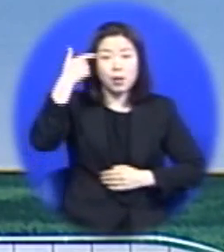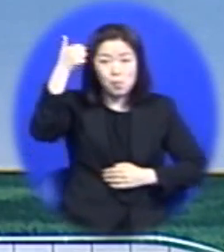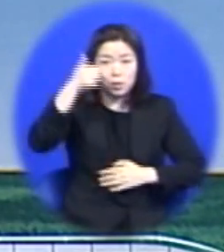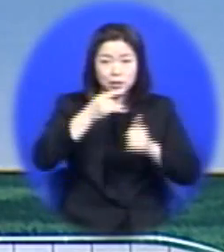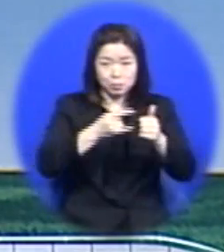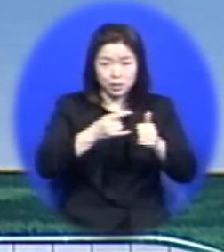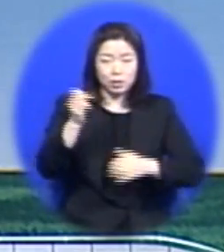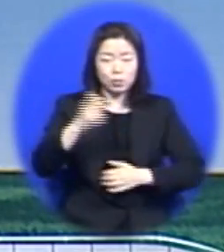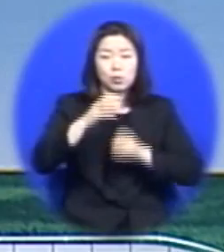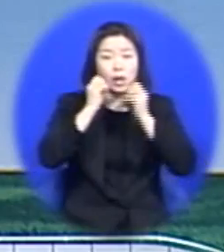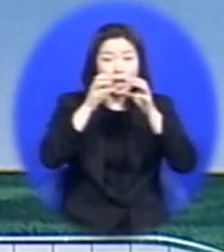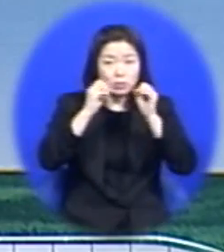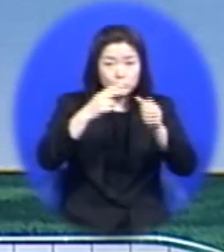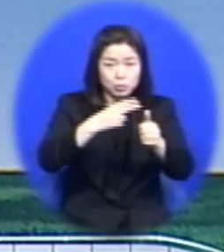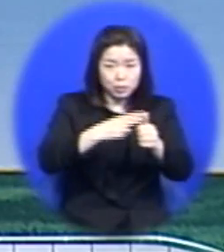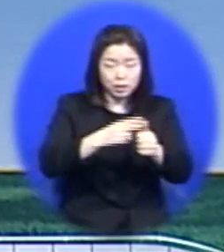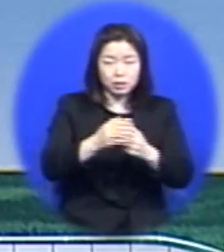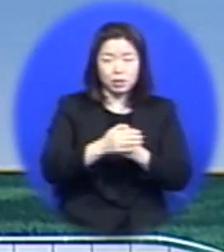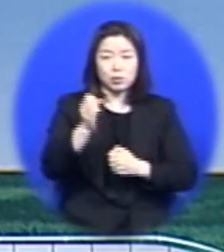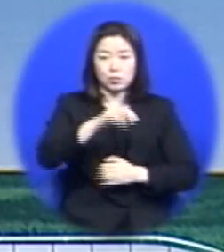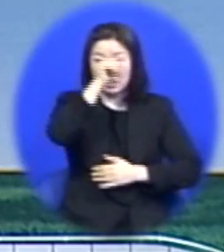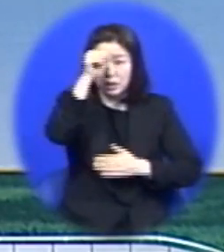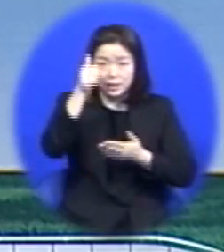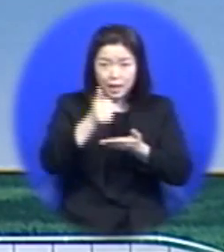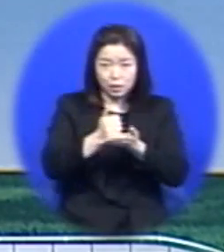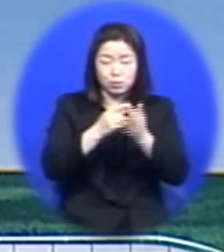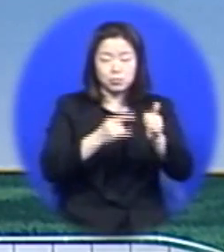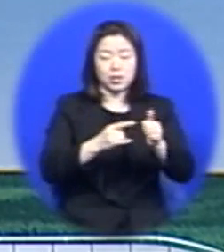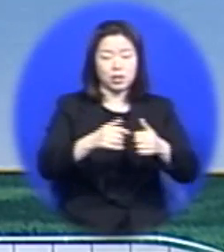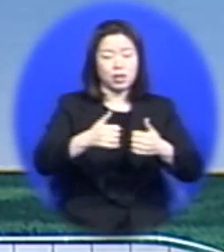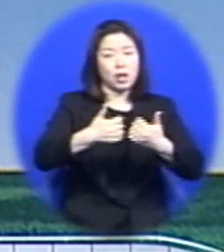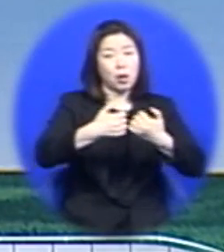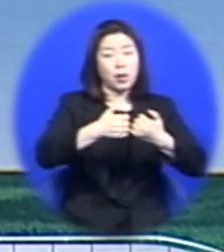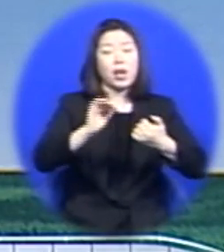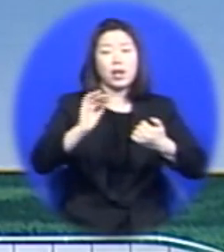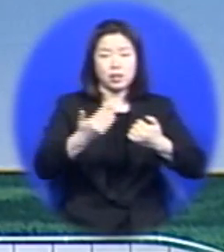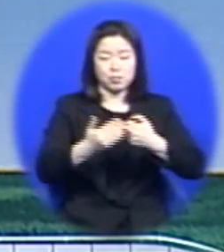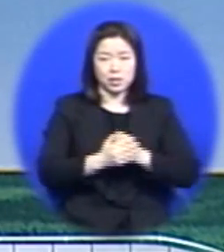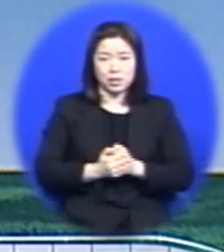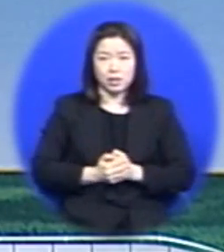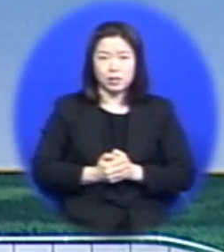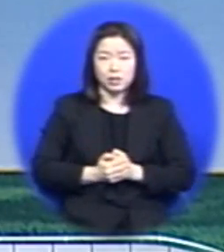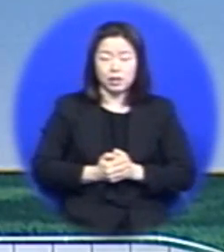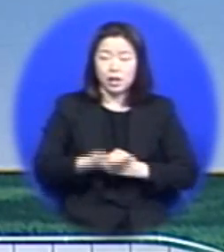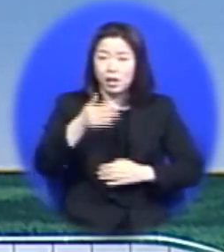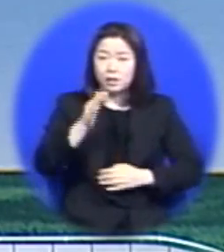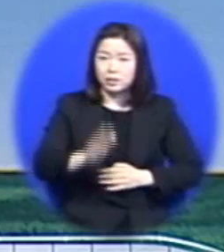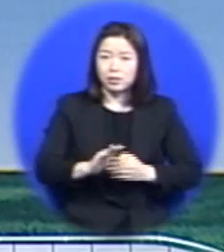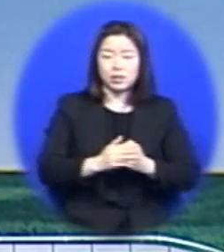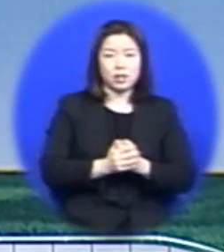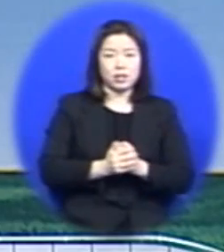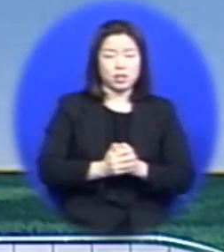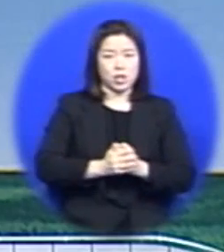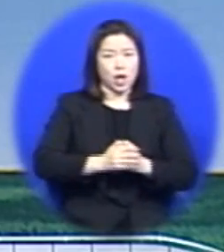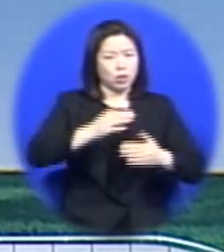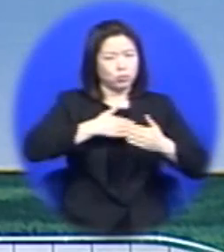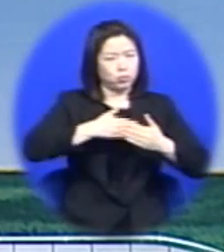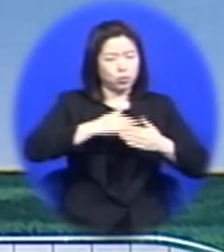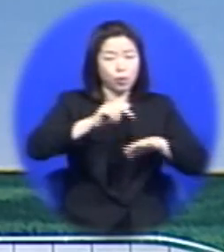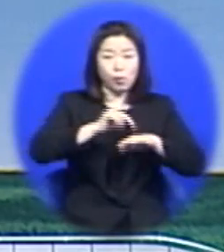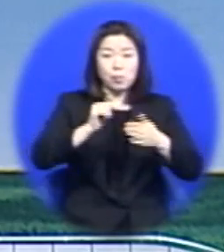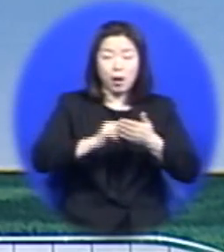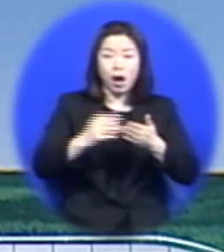또 전도사님에게 또 장로님에게 의논해야 합니다. 그러나 두려워하는